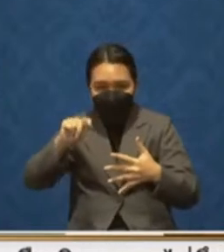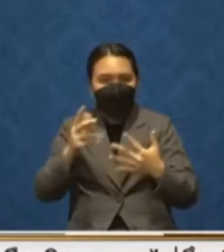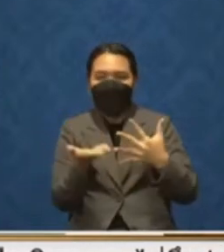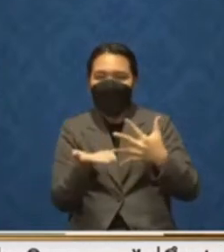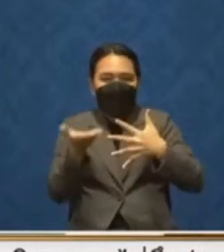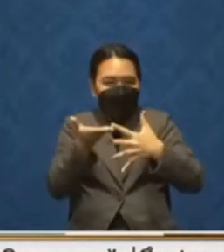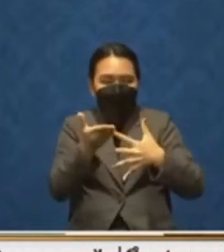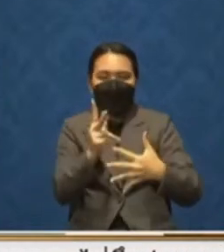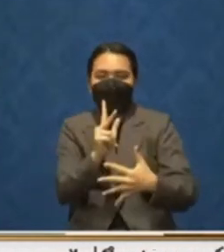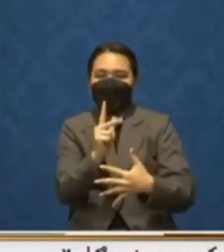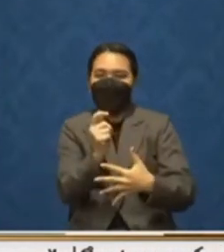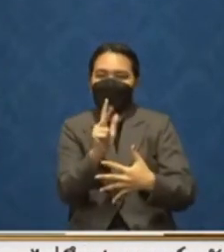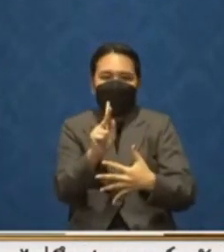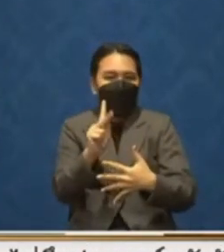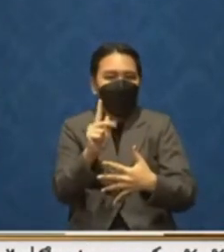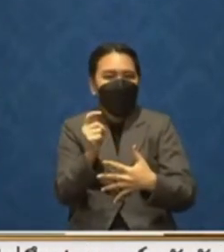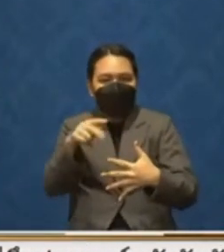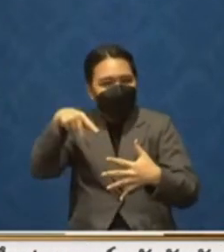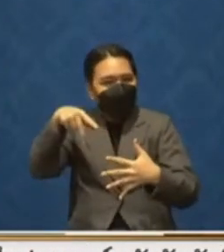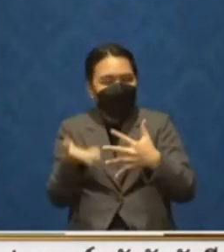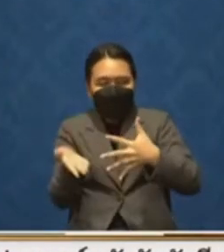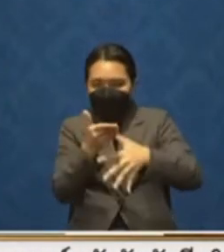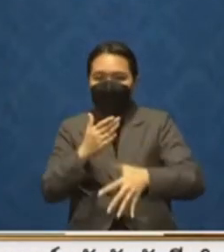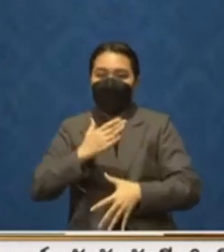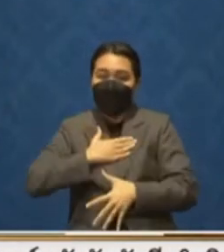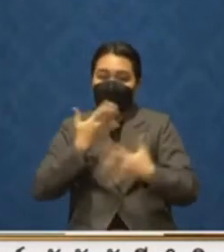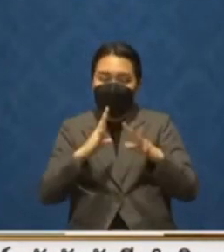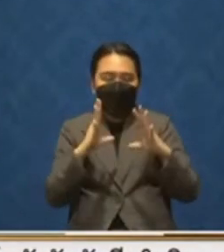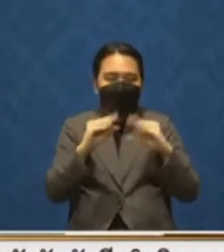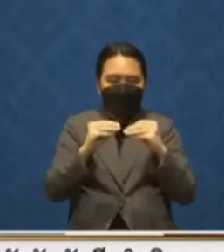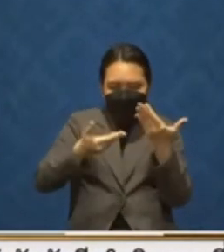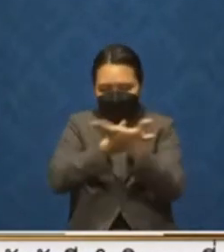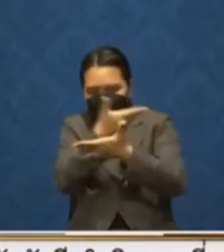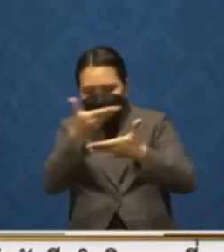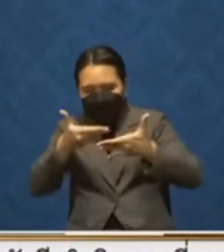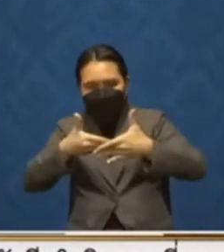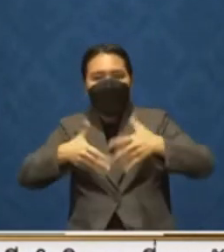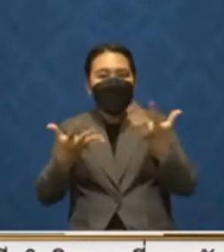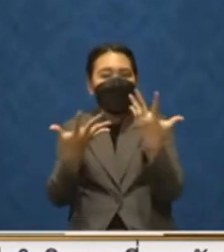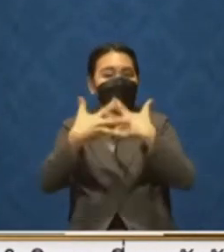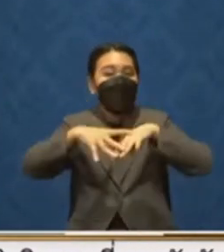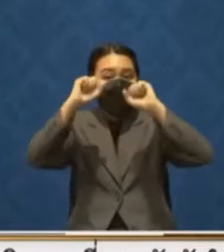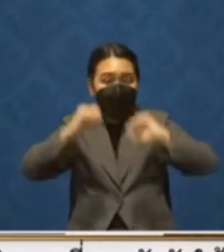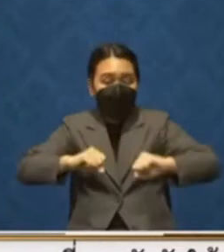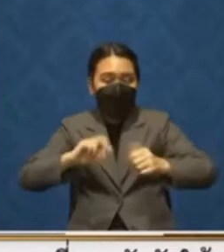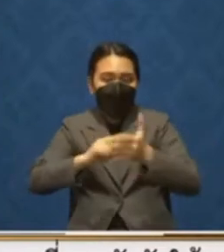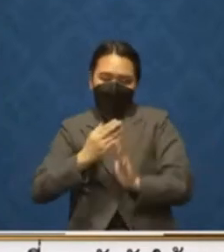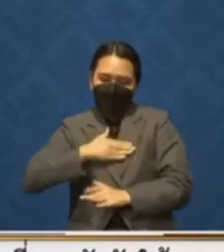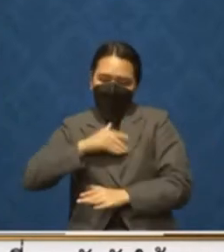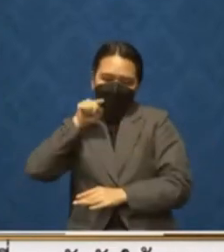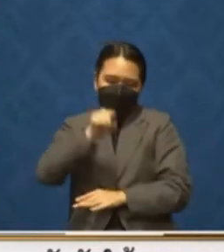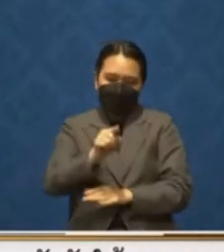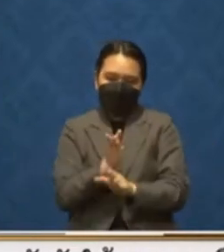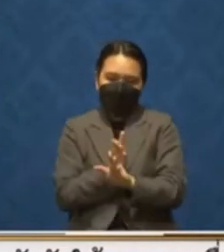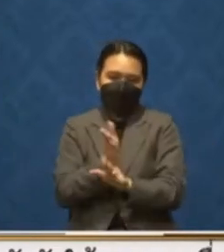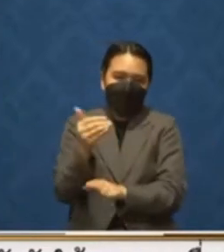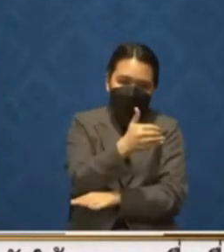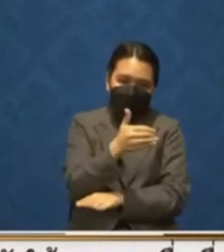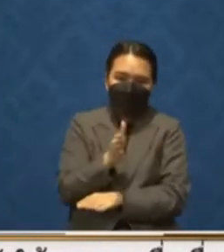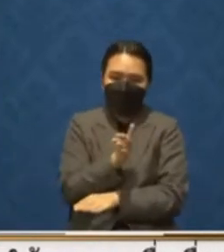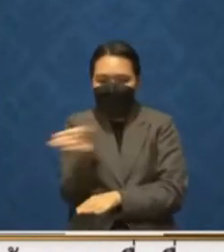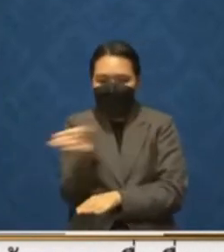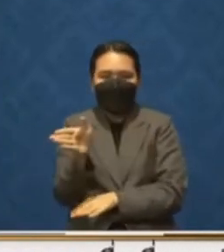รายการขึ้นมาแล้วก็ขายประชุมหารือตัดสินใจร่วมกันไม่ยกลางๆอย่างนี้ไว้ซ้ายไปขวาไปตรงผมสั่งอันไม่ได้หรอกครับ